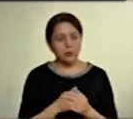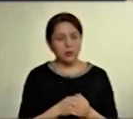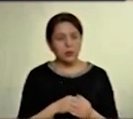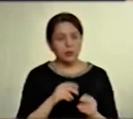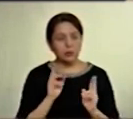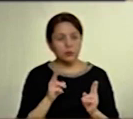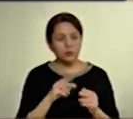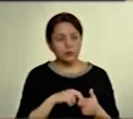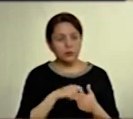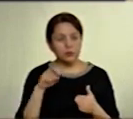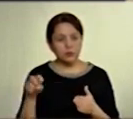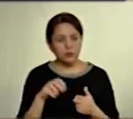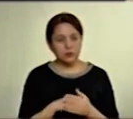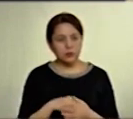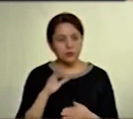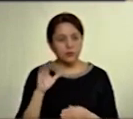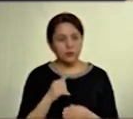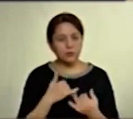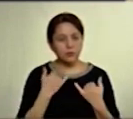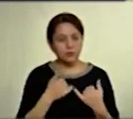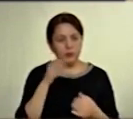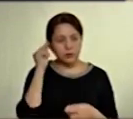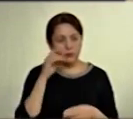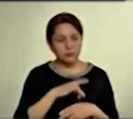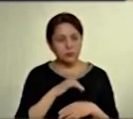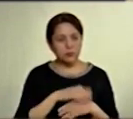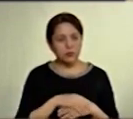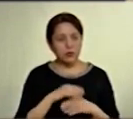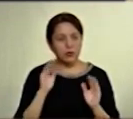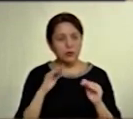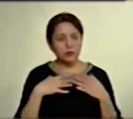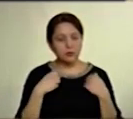ustozingizga yetkazasiz. Shu bilan darsimiz o'z yakuniga yetdi. Xayr, salomat bo'ling.